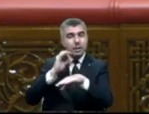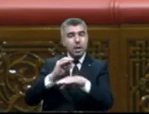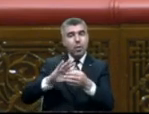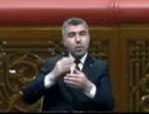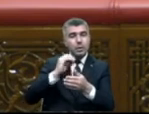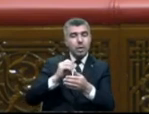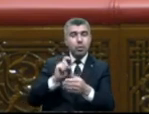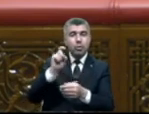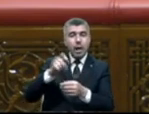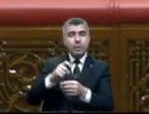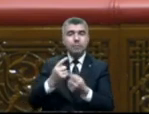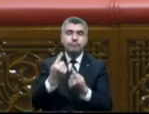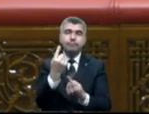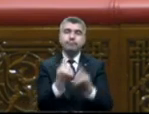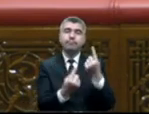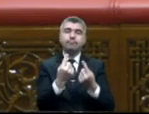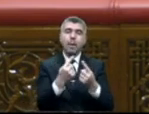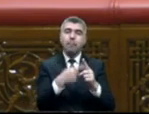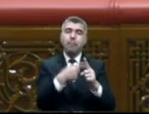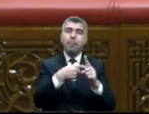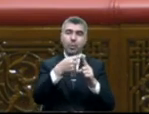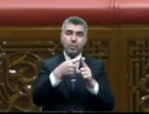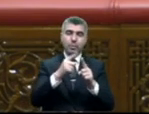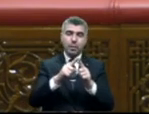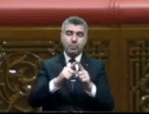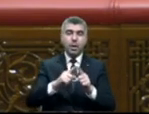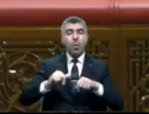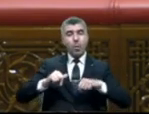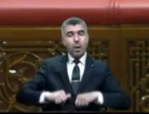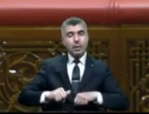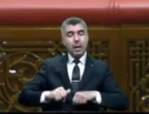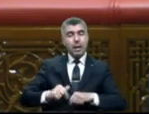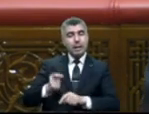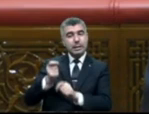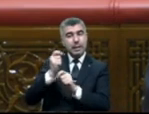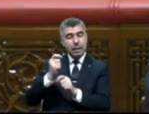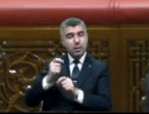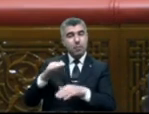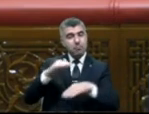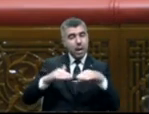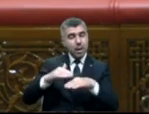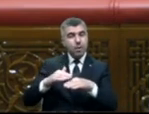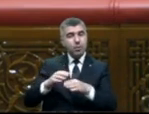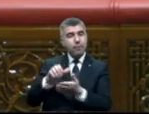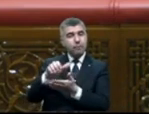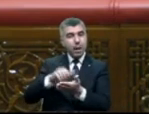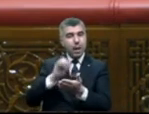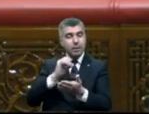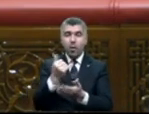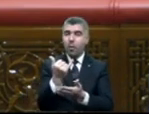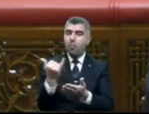قطاع إنتاج الحليب. فمن أجل أن تساهم وزارة الفلاحة والصيد البحري والتنمية القروية والمياه والغابات في النموذج التنموي للأقاليم